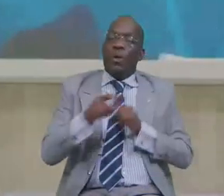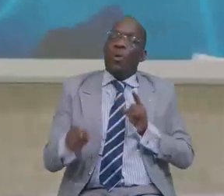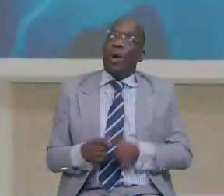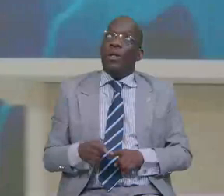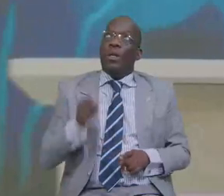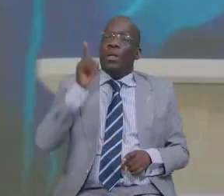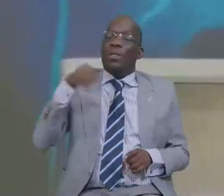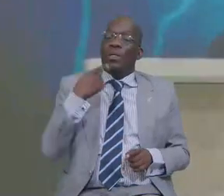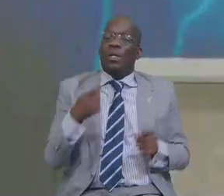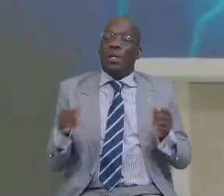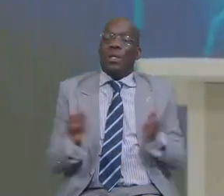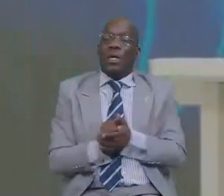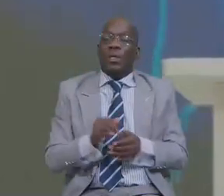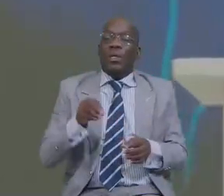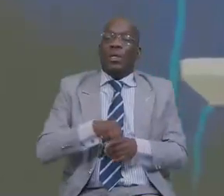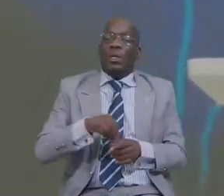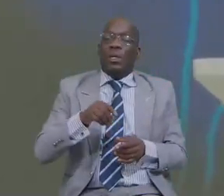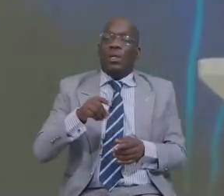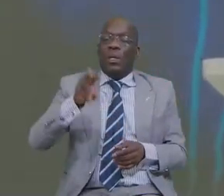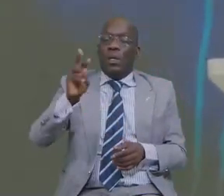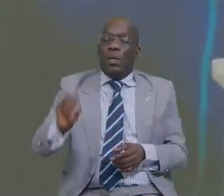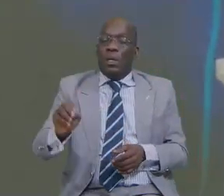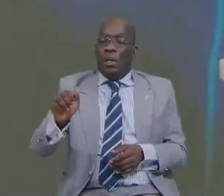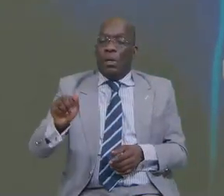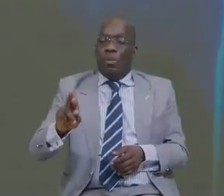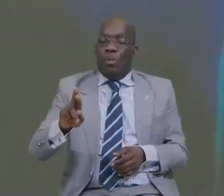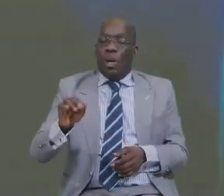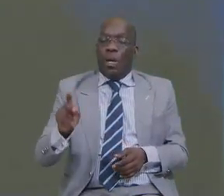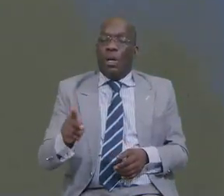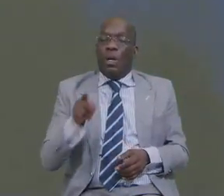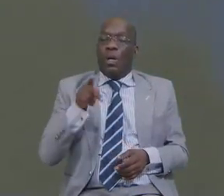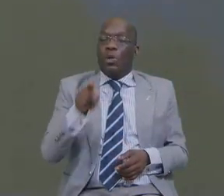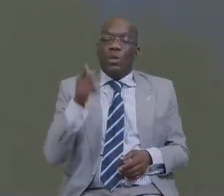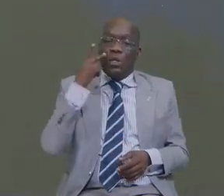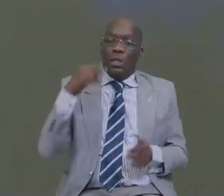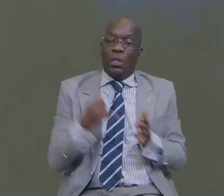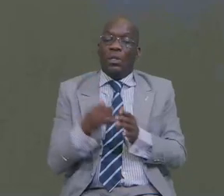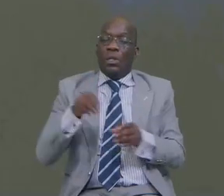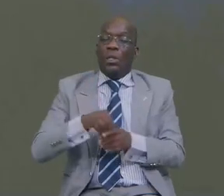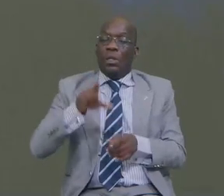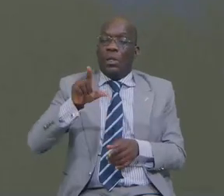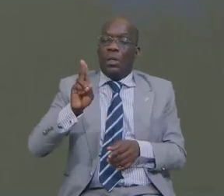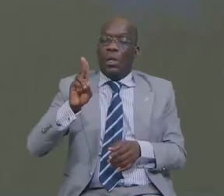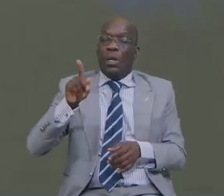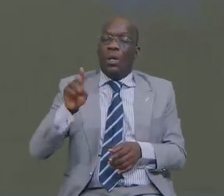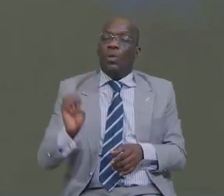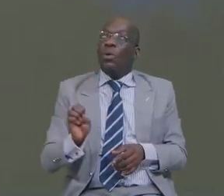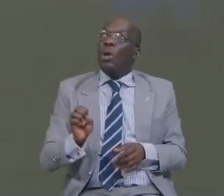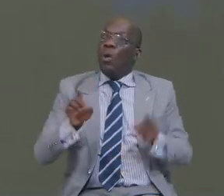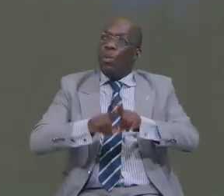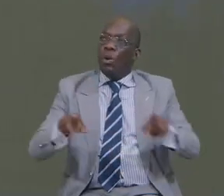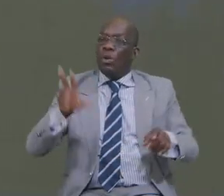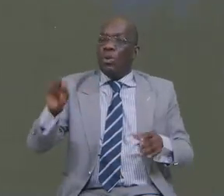il a dit, il a lu Marc et Luc, il est reparti au ciel. Mais il n'y a pas de malade au